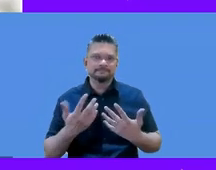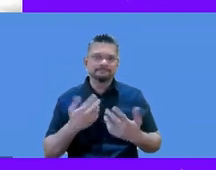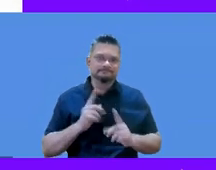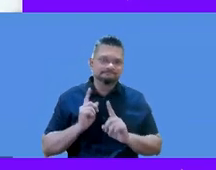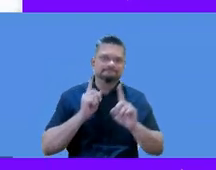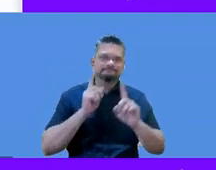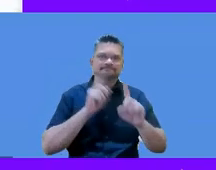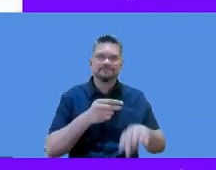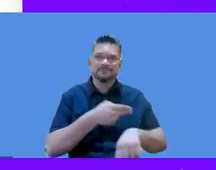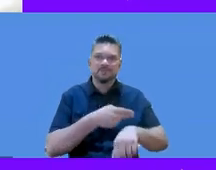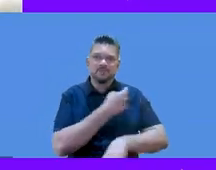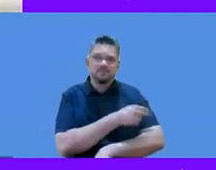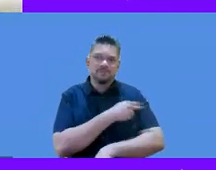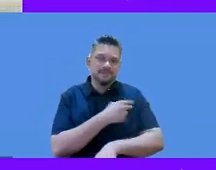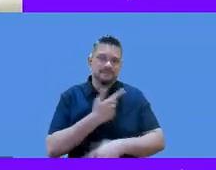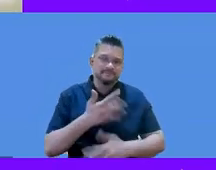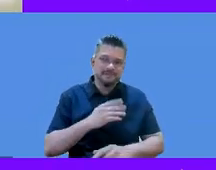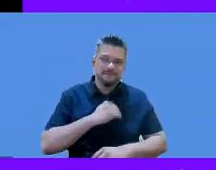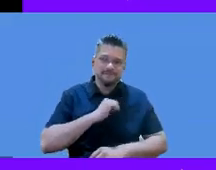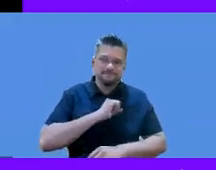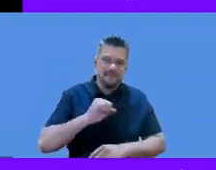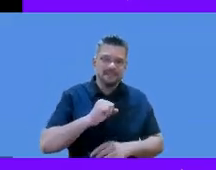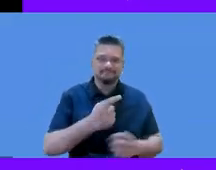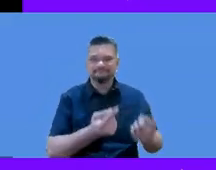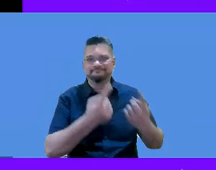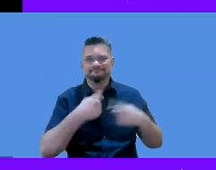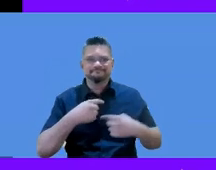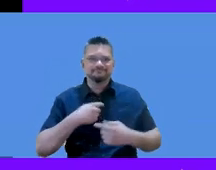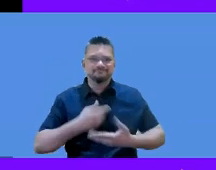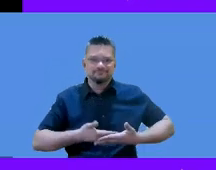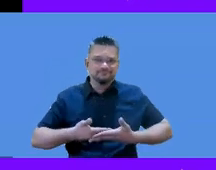kwa sababu yule mtu nimemwacha mtoto.